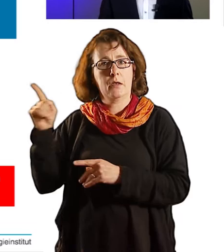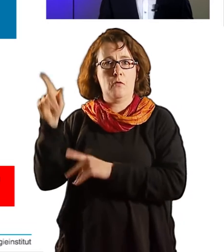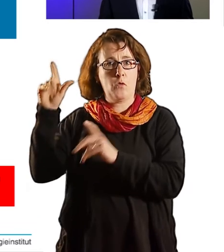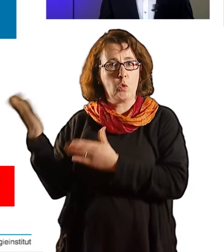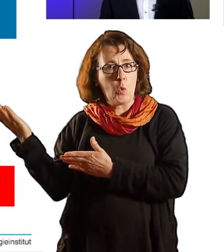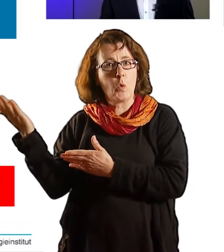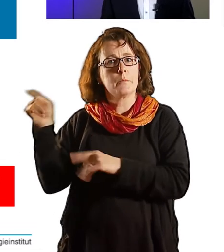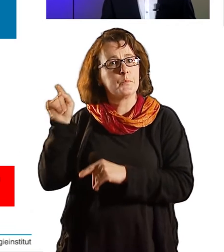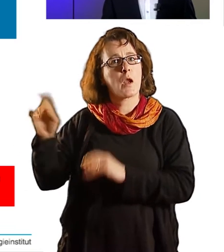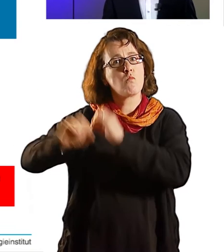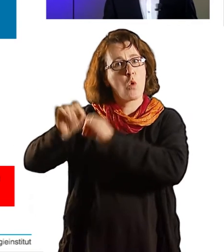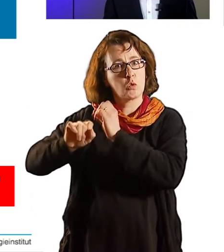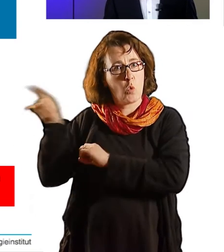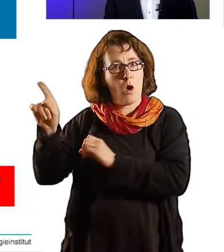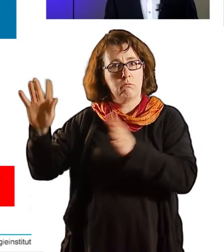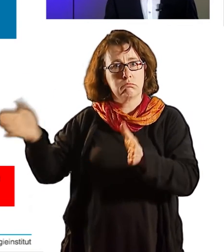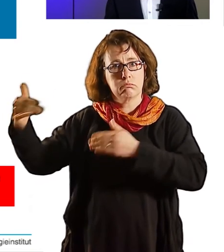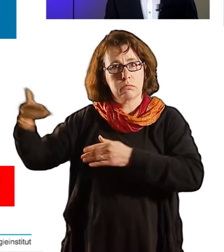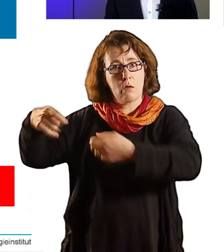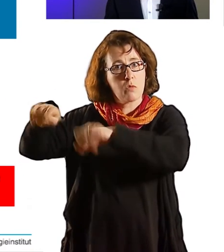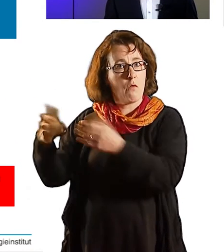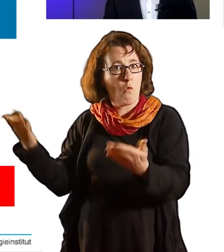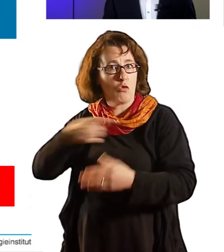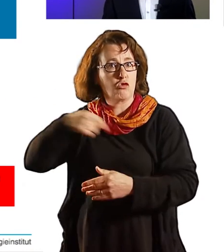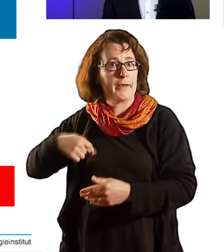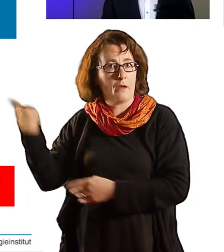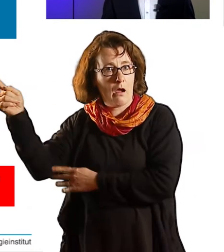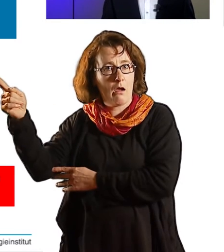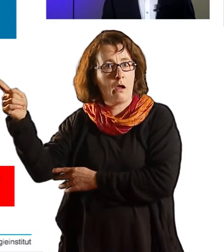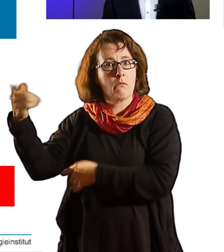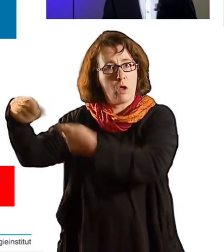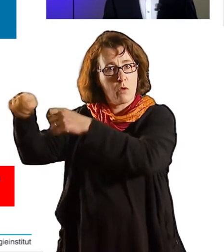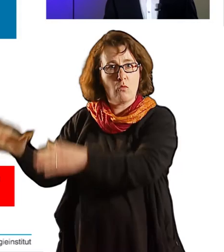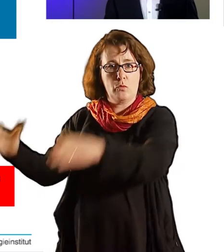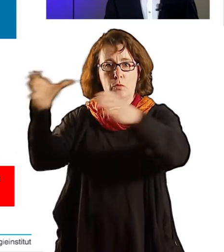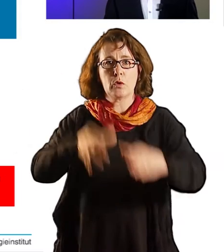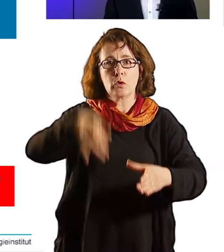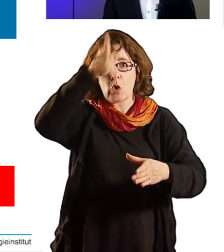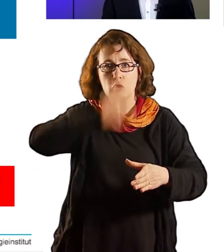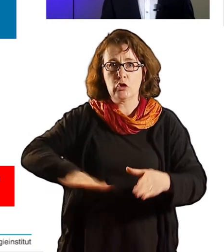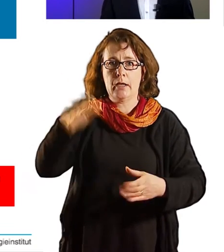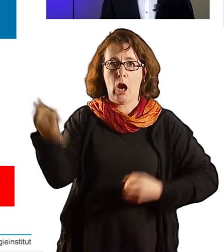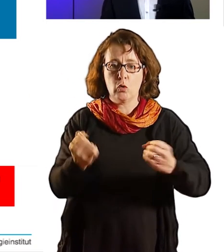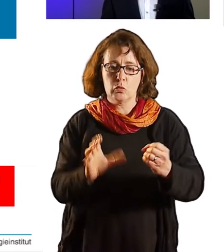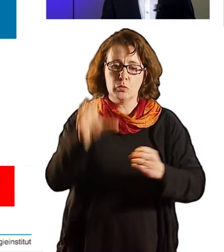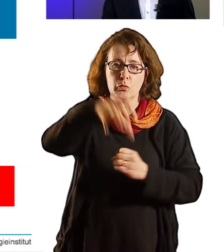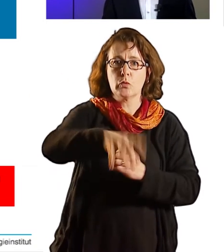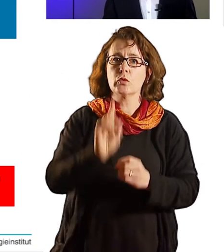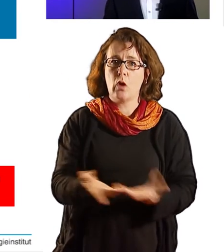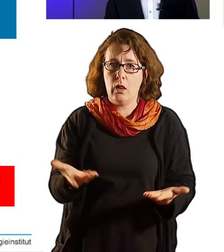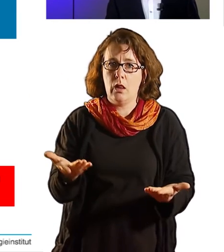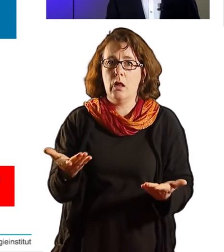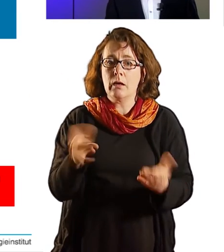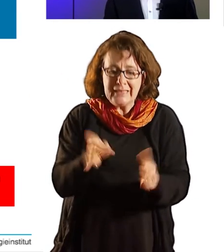ebenfalls illustriert. Ein mechanisch komplexer Motorblock, der zum Beispiel in China hergestellt wurde, soll problemlos in ein deutsches Auto eingebaut